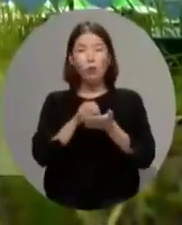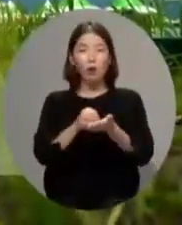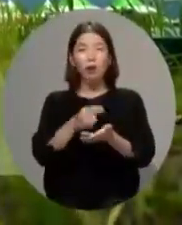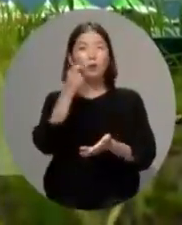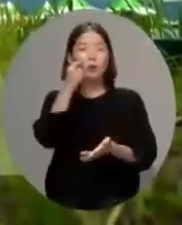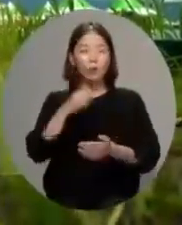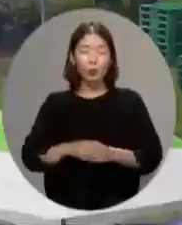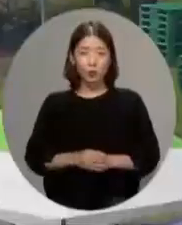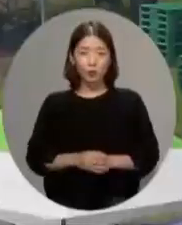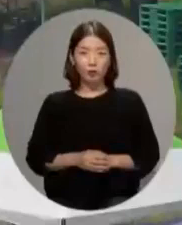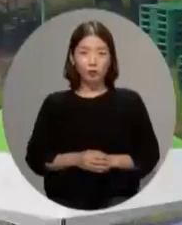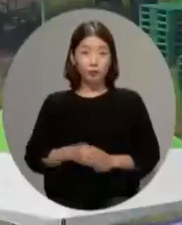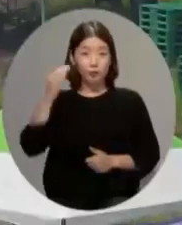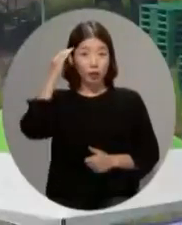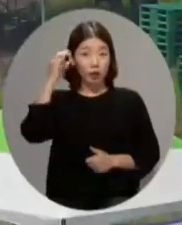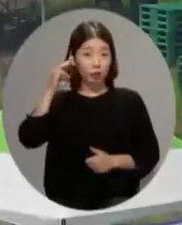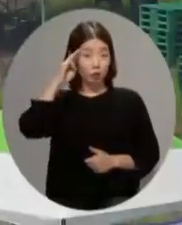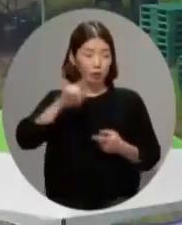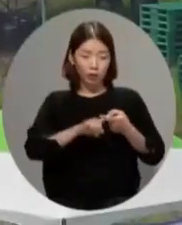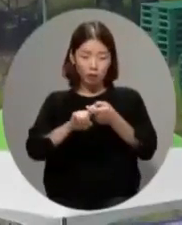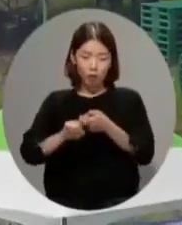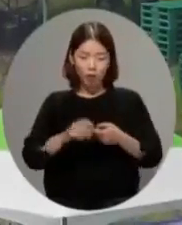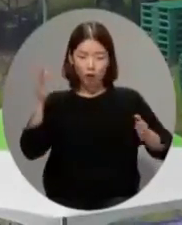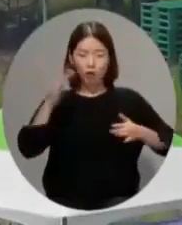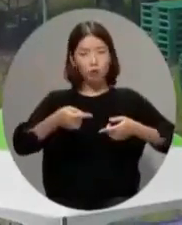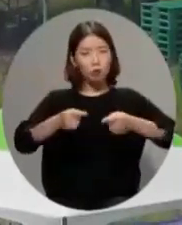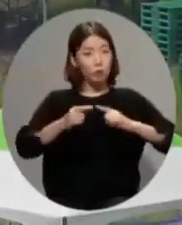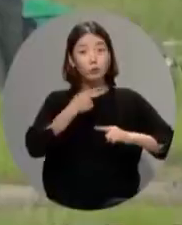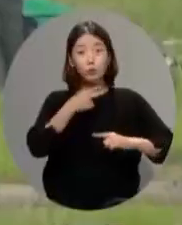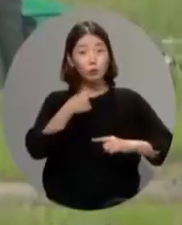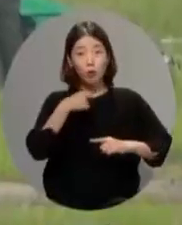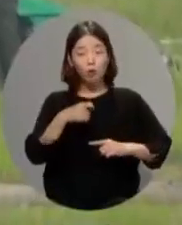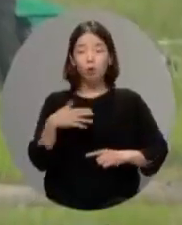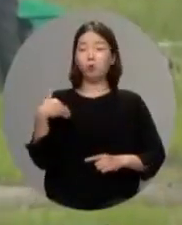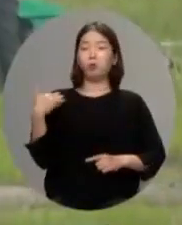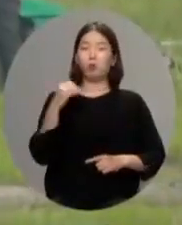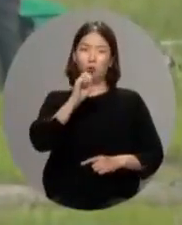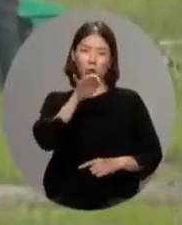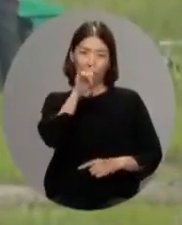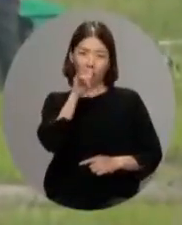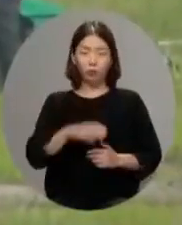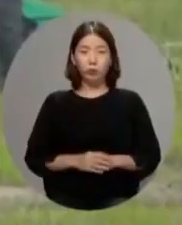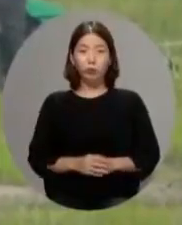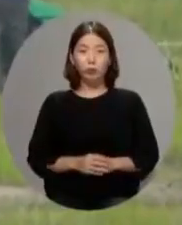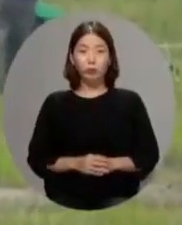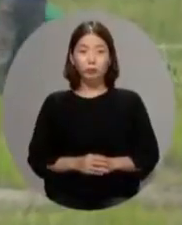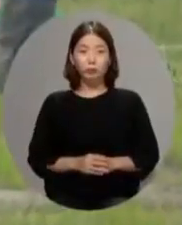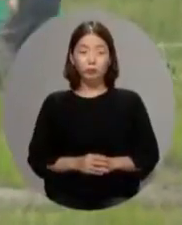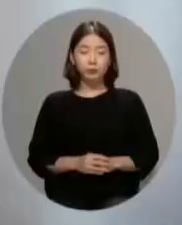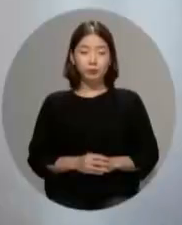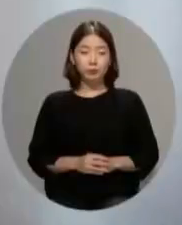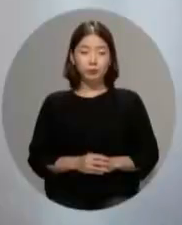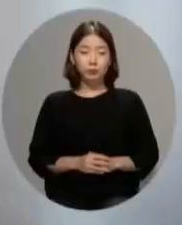없었습니다. 한국 스카우트 연맹 측은 초등학생을 참가시킨 적이 없다며 모르쇠로 일관하고 있습니다. 생명 어린이